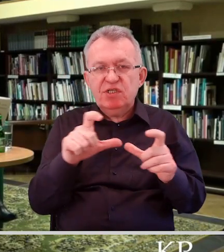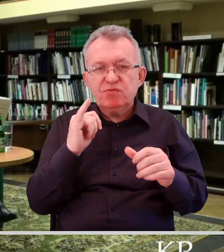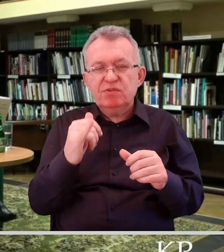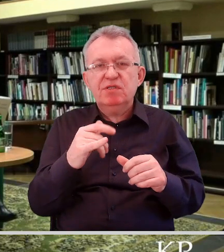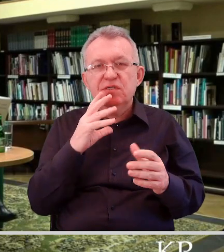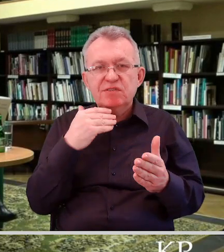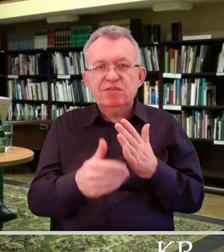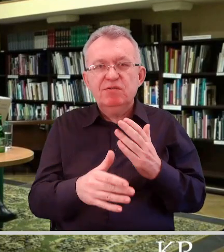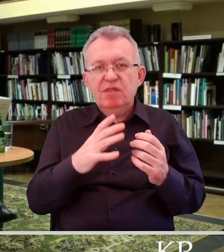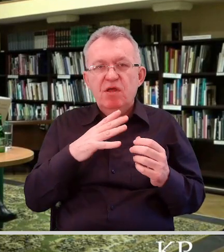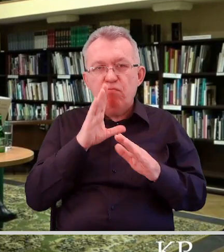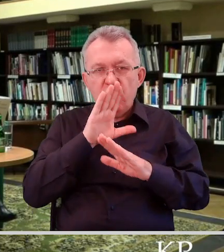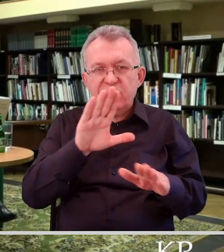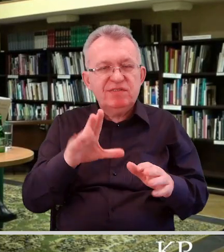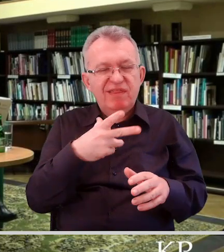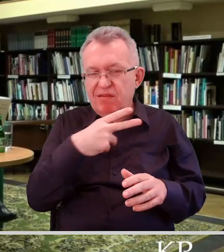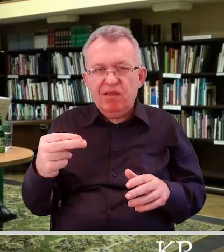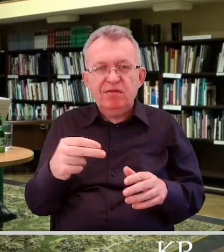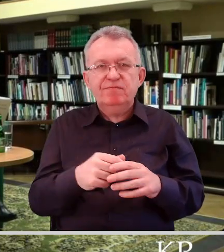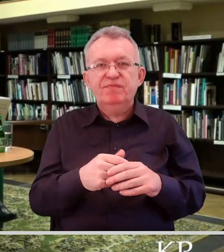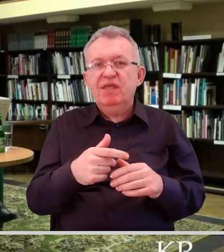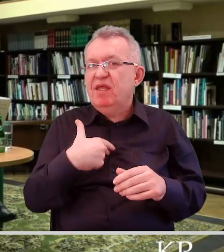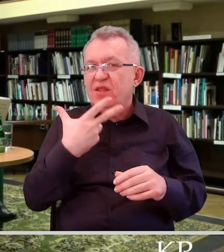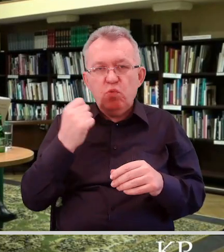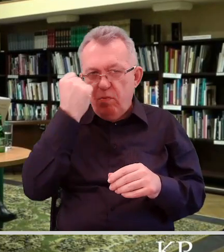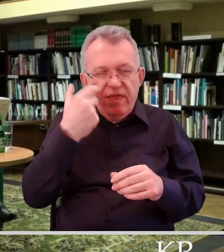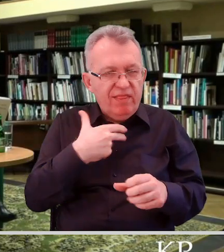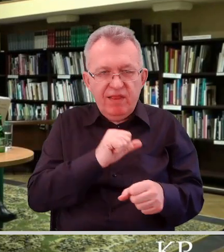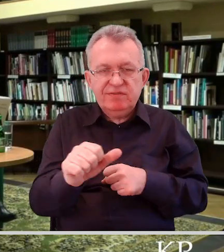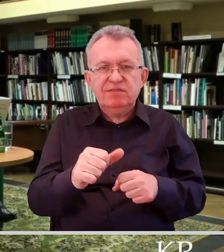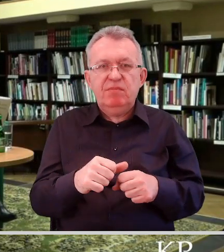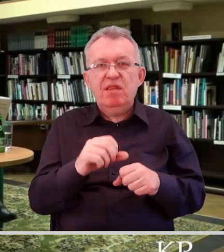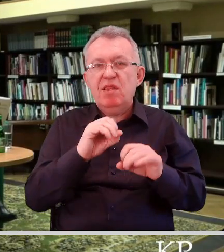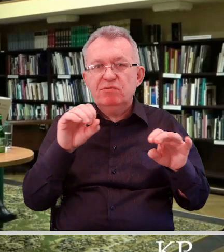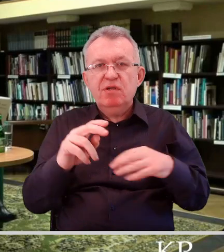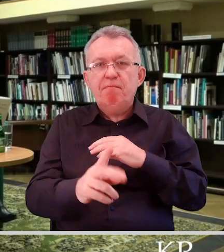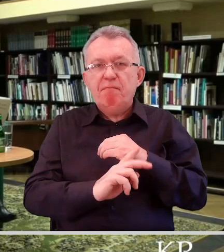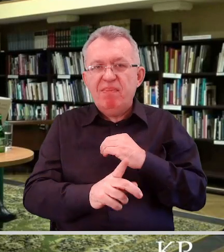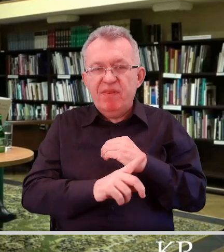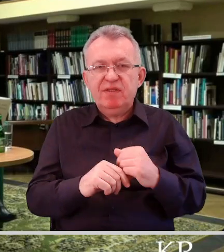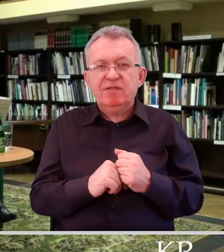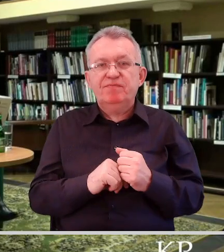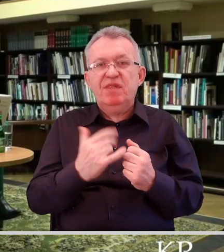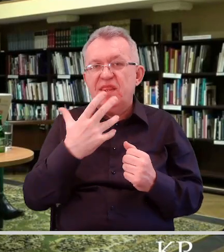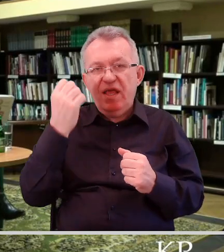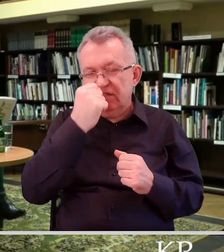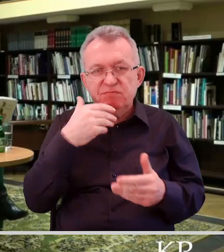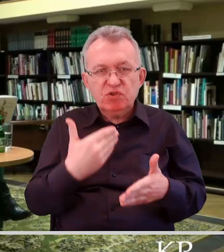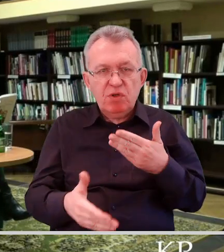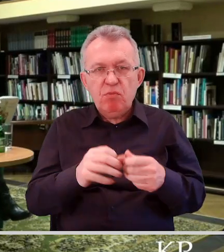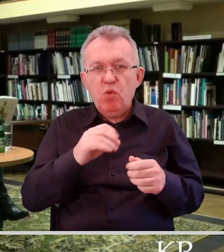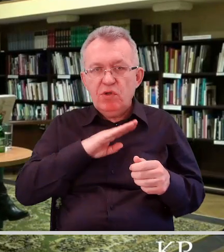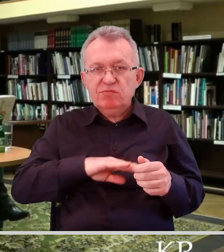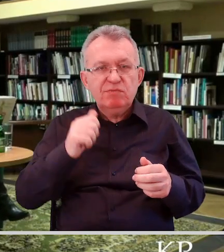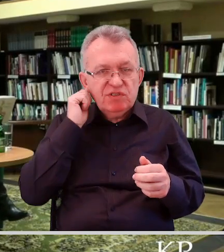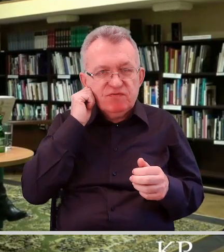energii zmarnowałam na udowodnienie, że nie. Że nie jestem głupia, nauczycielowi matematyki. Że nie jestem słaba, bo urodziłam